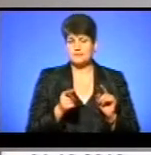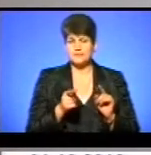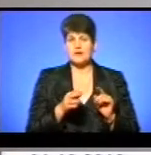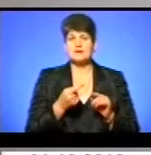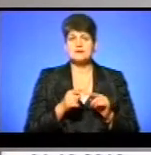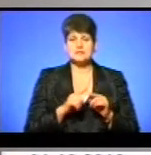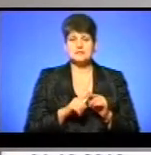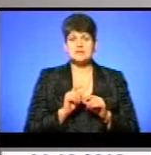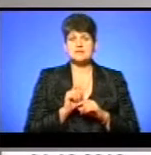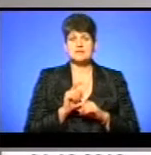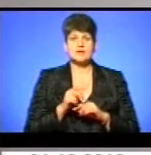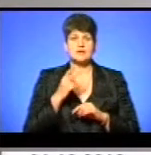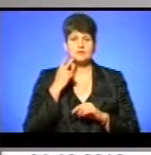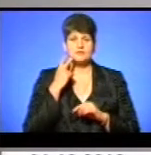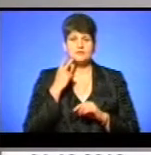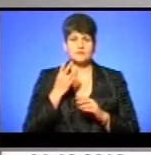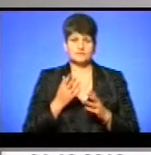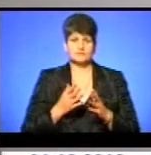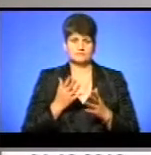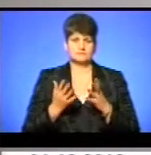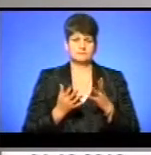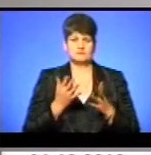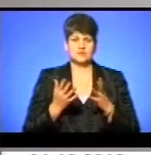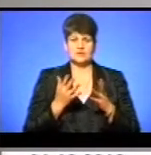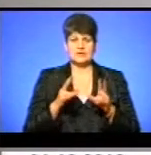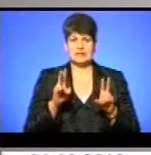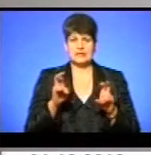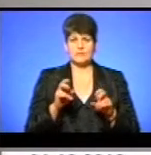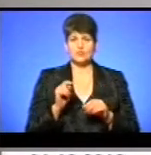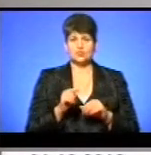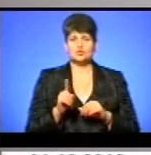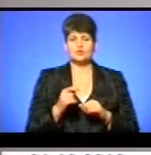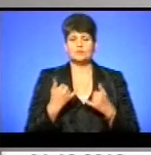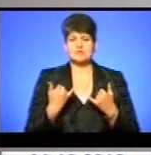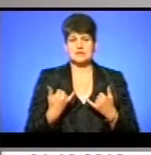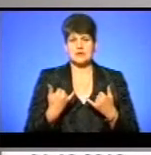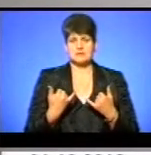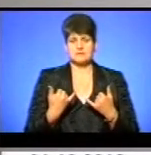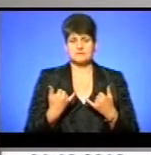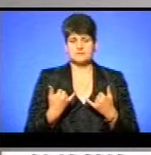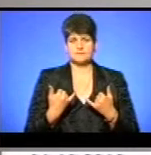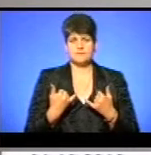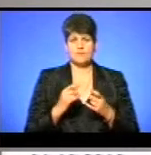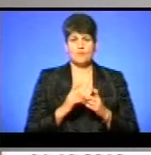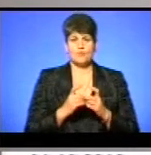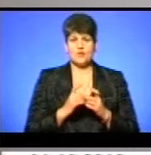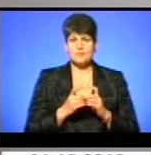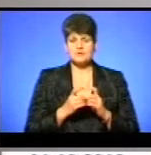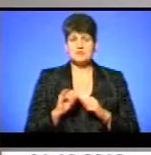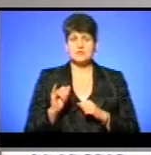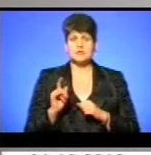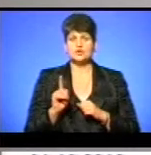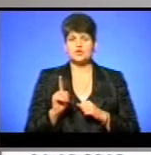це постійно підживлювати цю тему того, що ми зараз боремося і